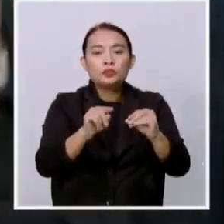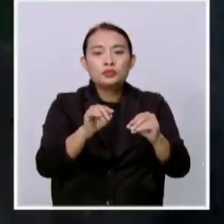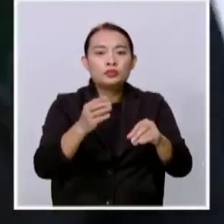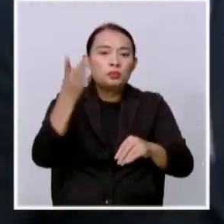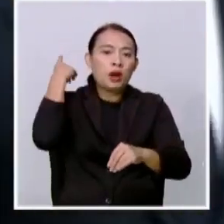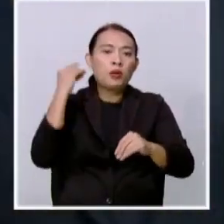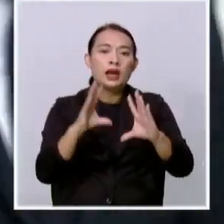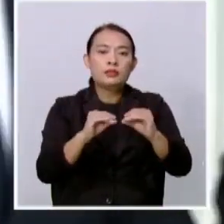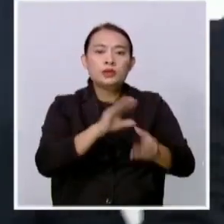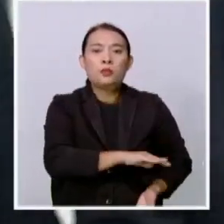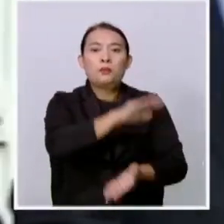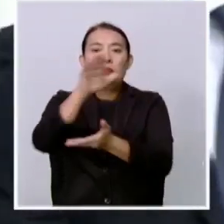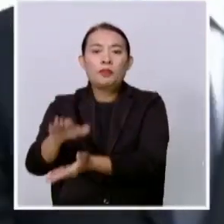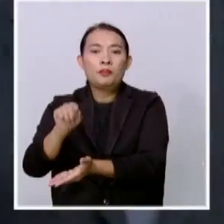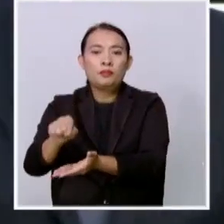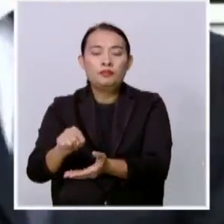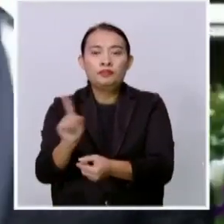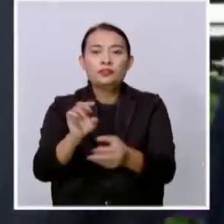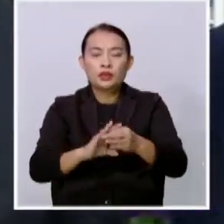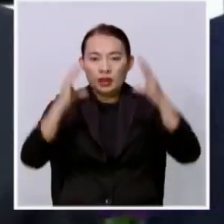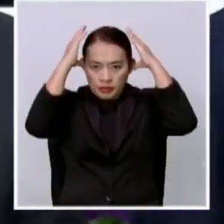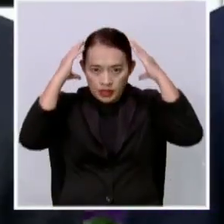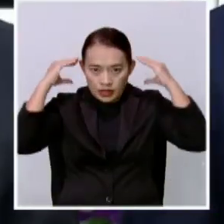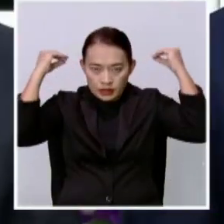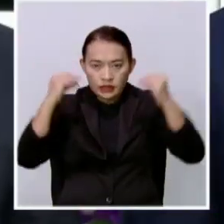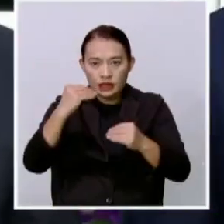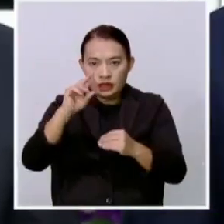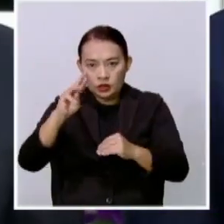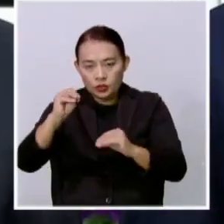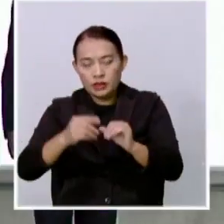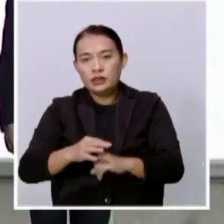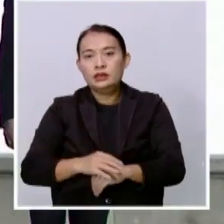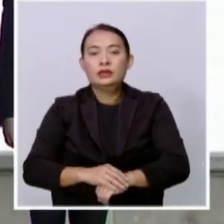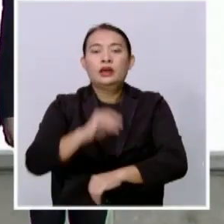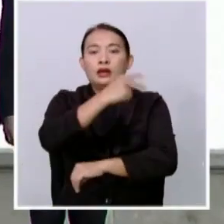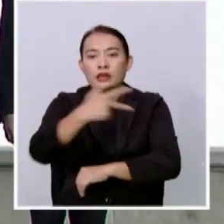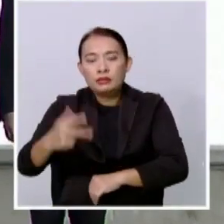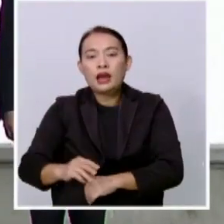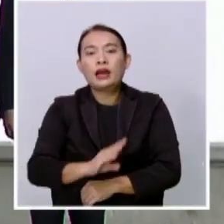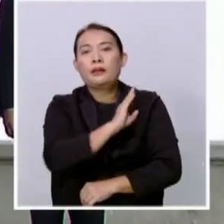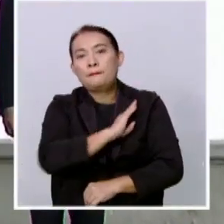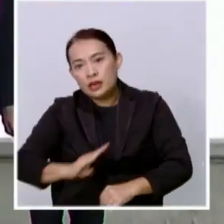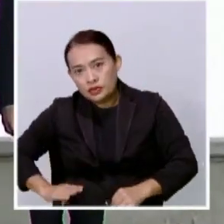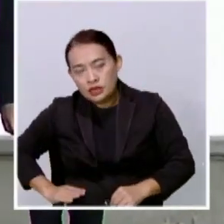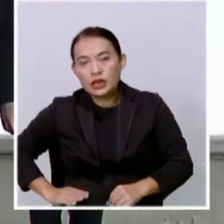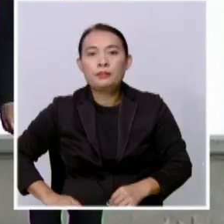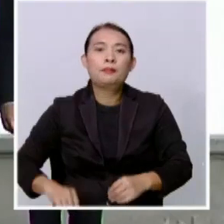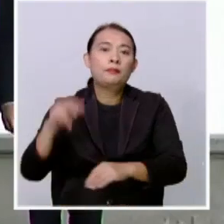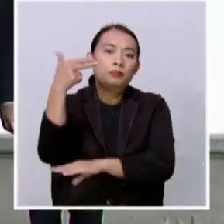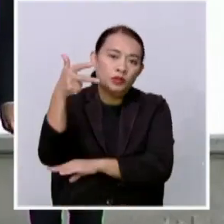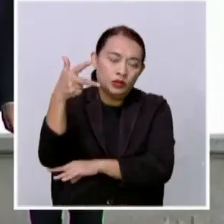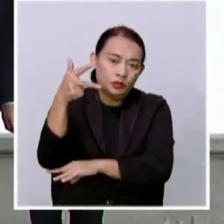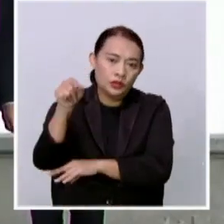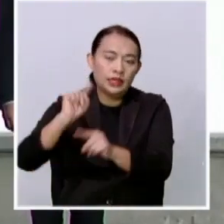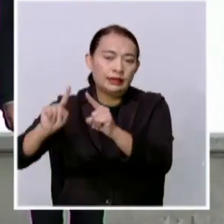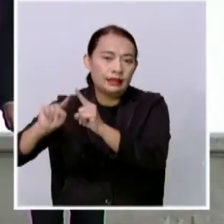จัดขึ้นเมื่อวานนี้นะคะซึ่งนอกจากเนเธอร์แลนด์แล้วก็ยังประกอบด้วยโรมาเนียเดนมาร์กเบลเยียมโปแลนด์โปรตุเกสและลัตเวียด้วยขณ